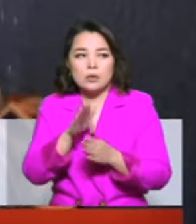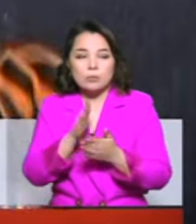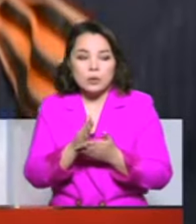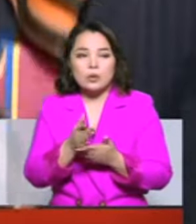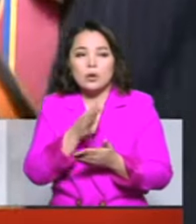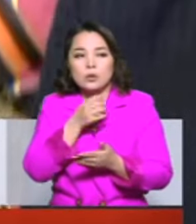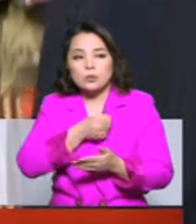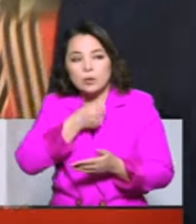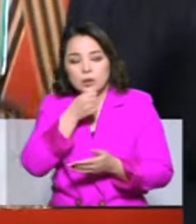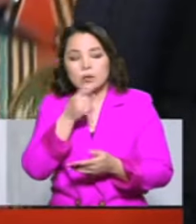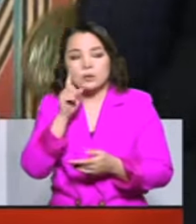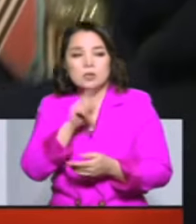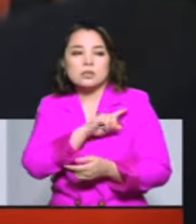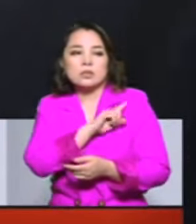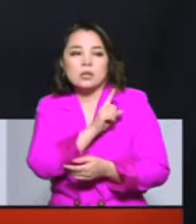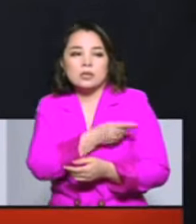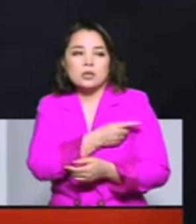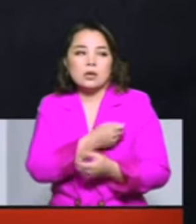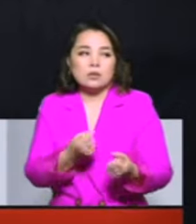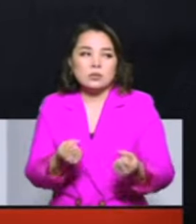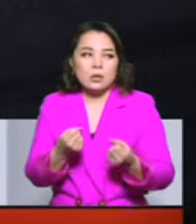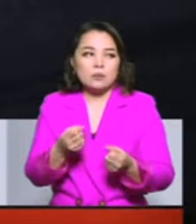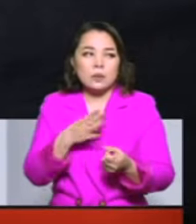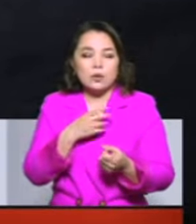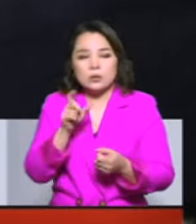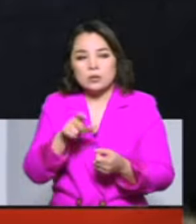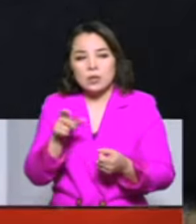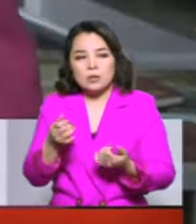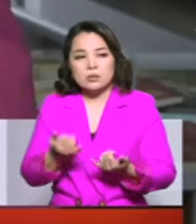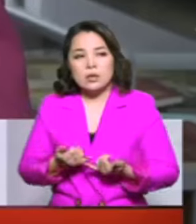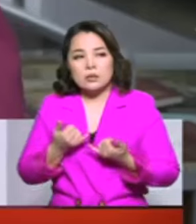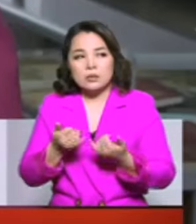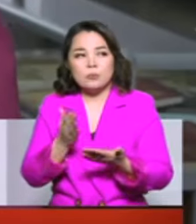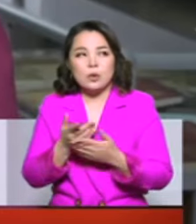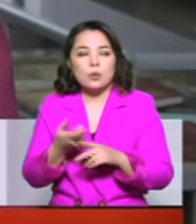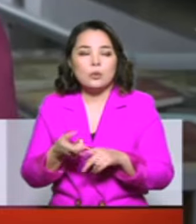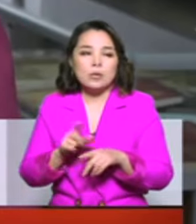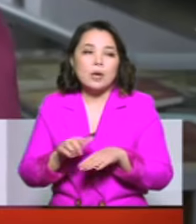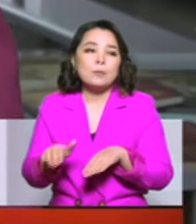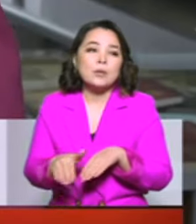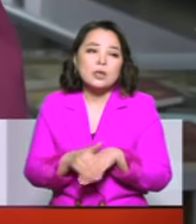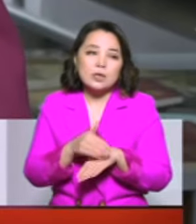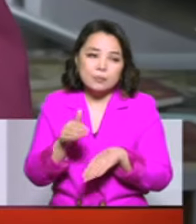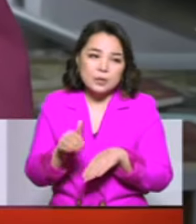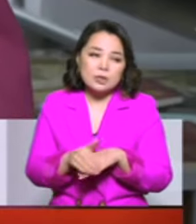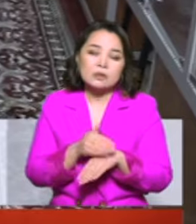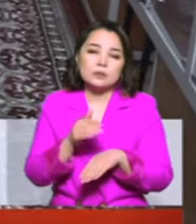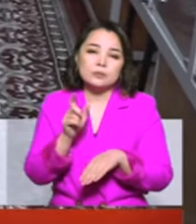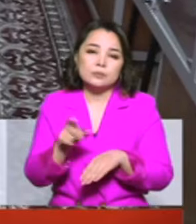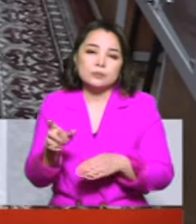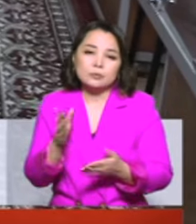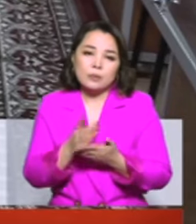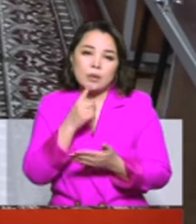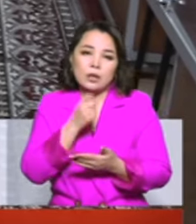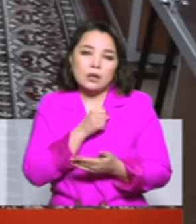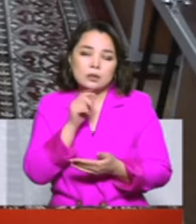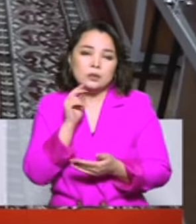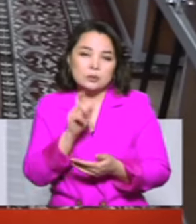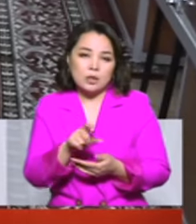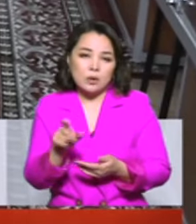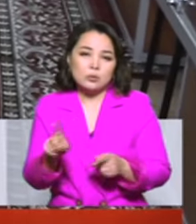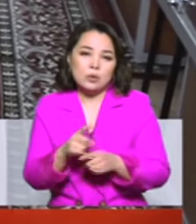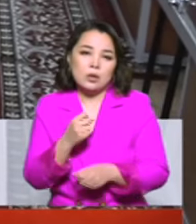өжет, өр, жады мықты, сүйегі асыл жандар болған. Өте мейірімді. Өте мейірімді болды. Әскери жауынгер